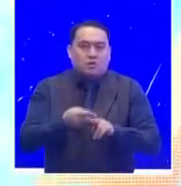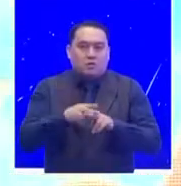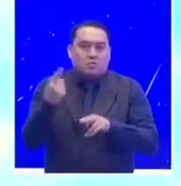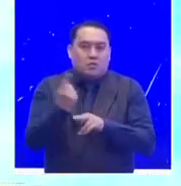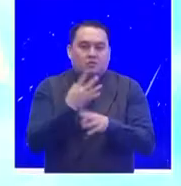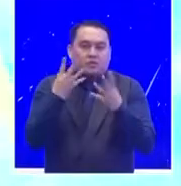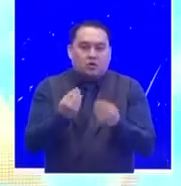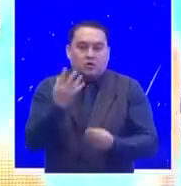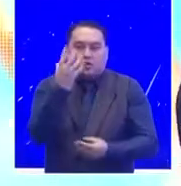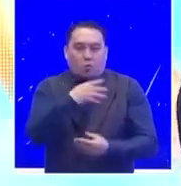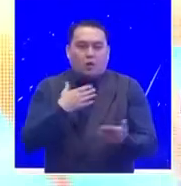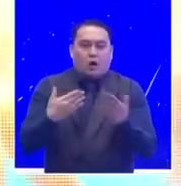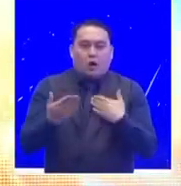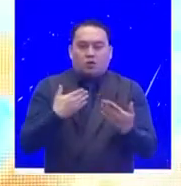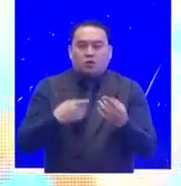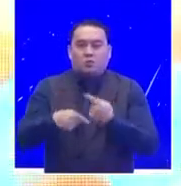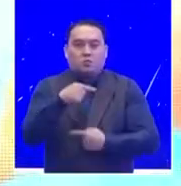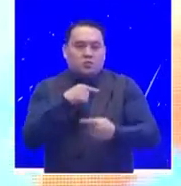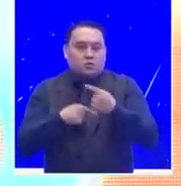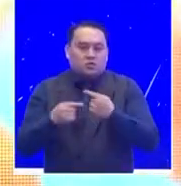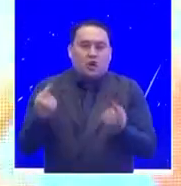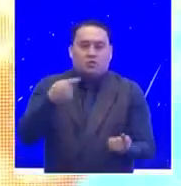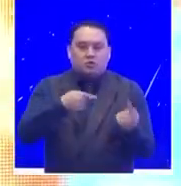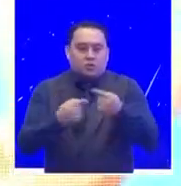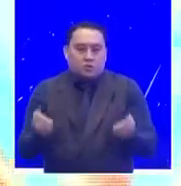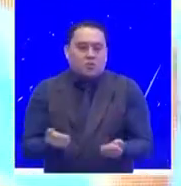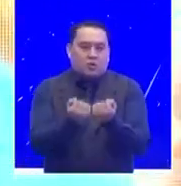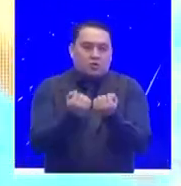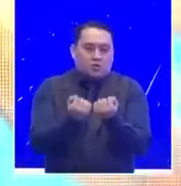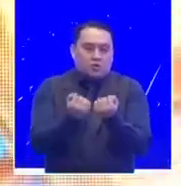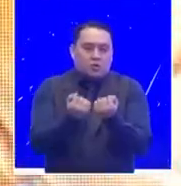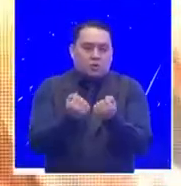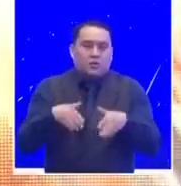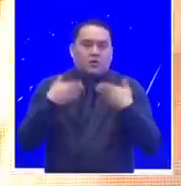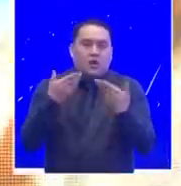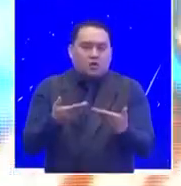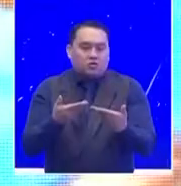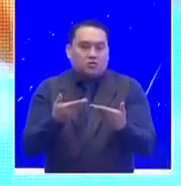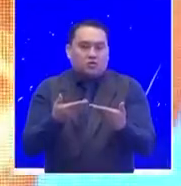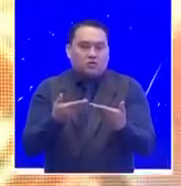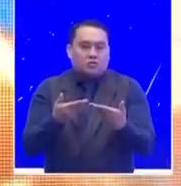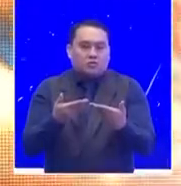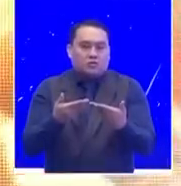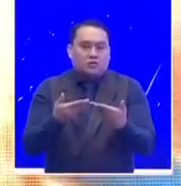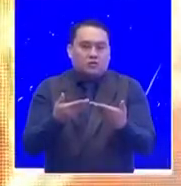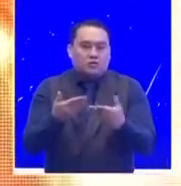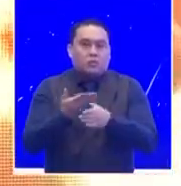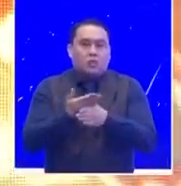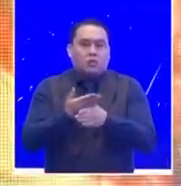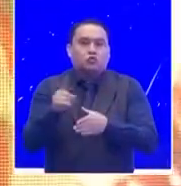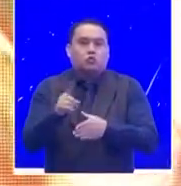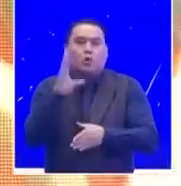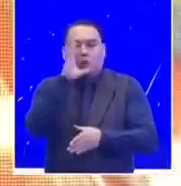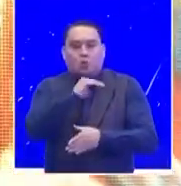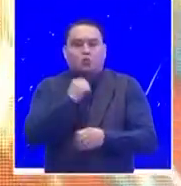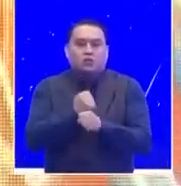дней хорошие теплые отношения, деловые отношения. Всегда одно предложение звучало от Аманды Габаши. Чем я могу помочь, что я могу